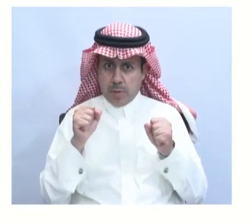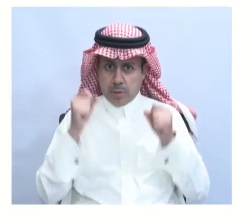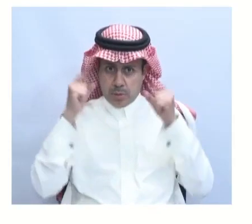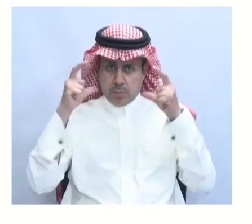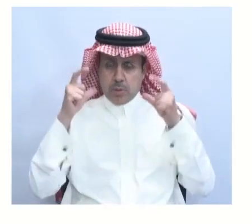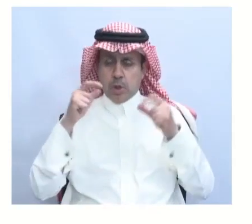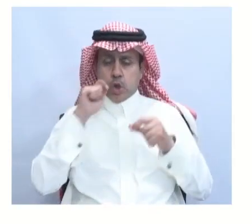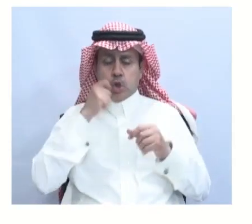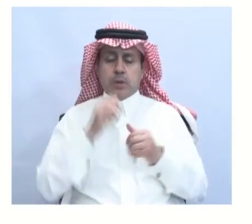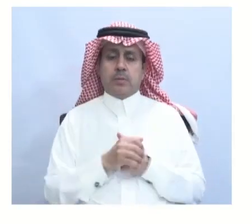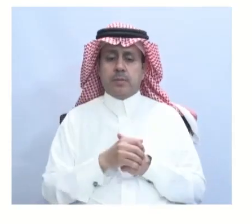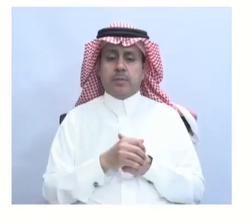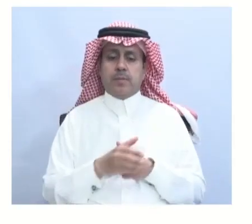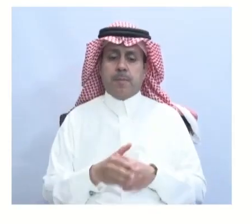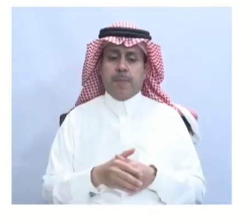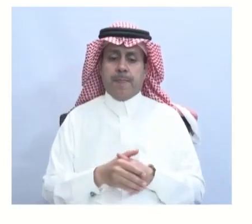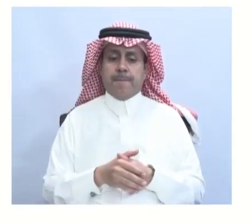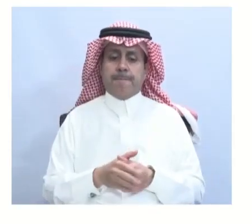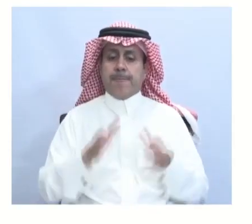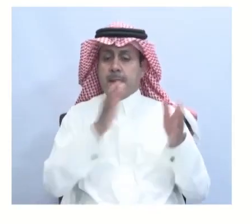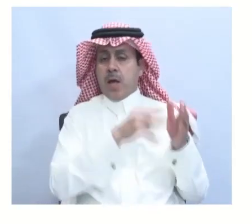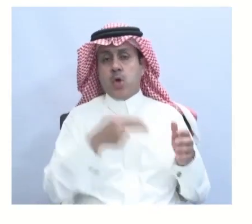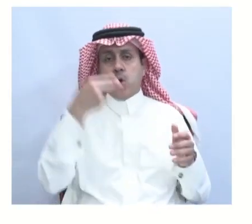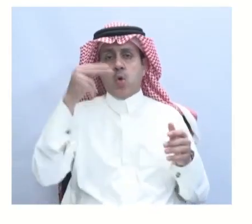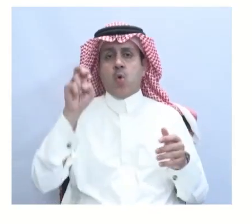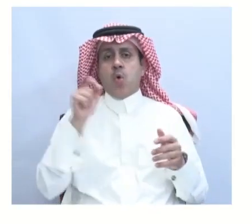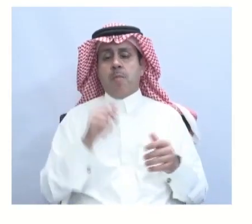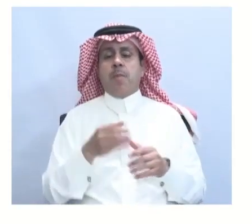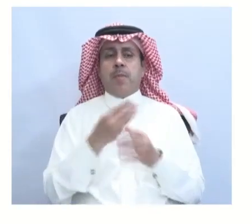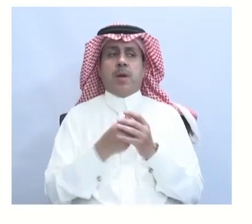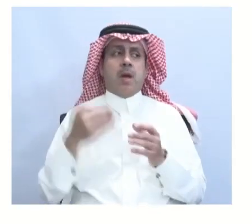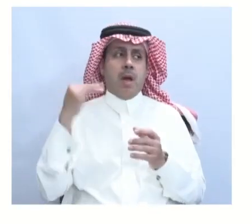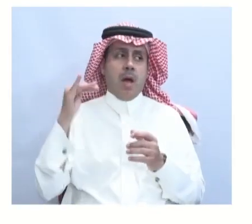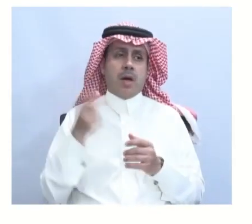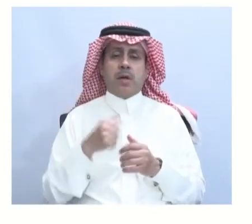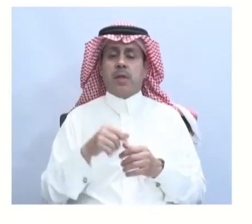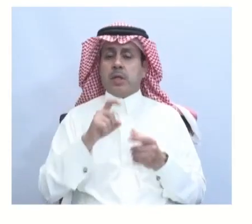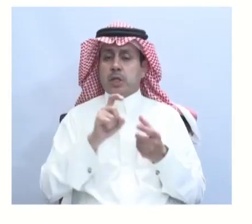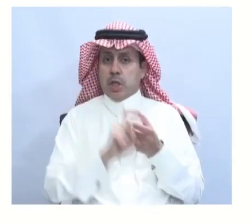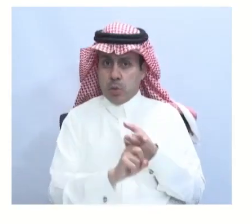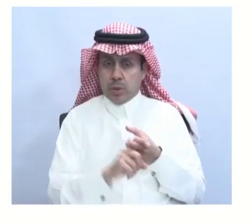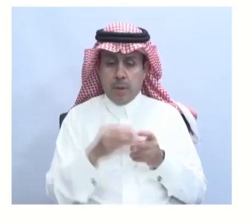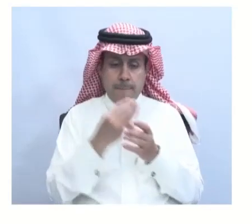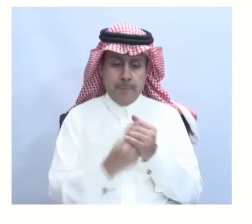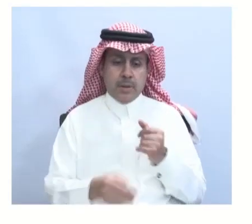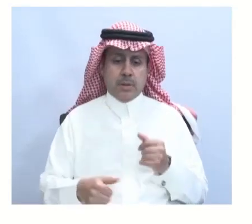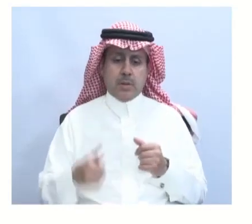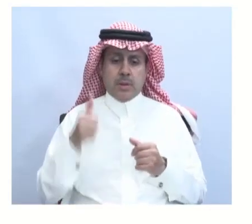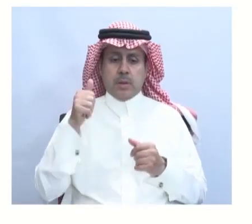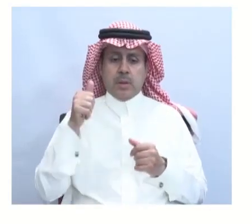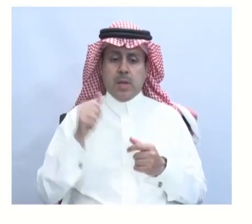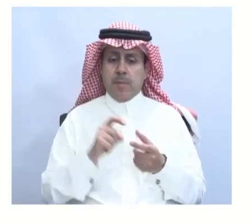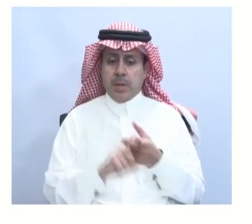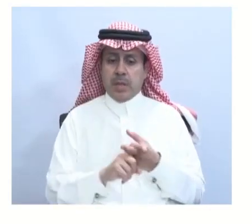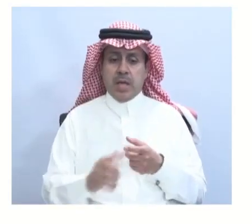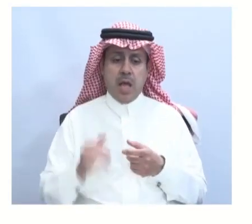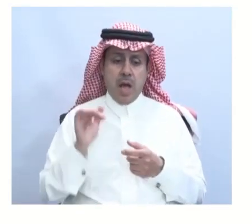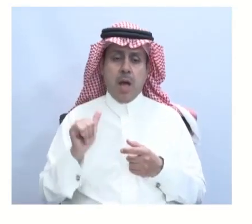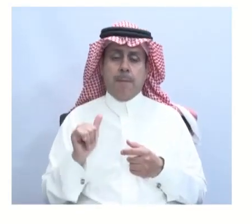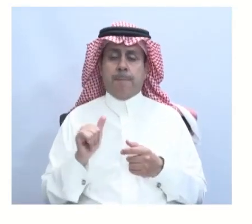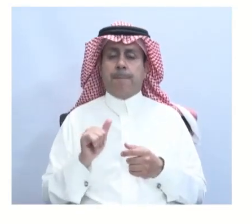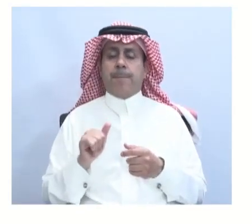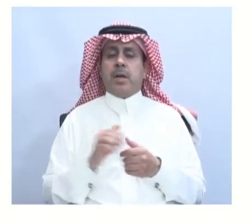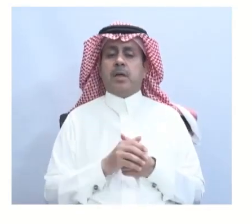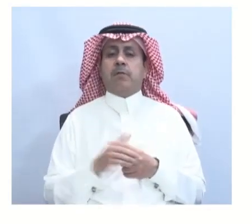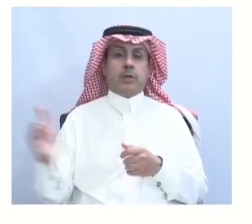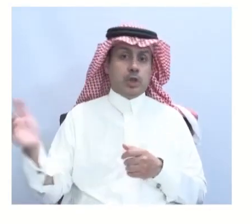الرجال فعن عقبه بن الحارث انه تزوج ابنه لابي ايهاب ابن عزيز فاتته امراه